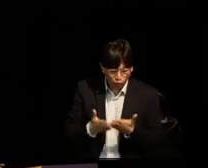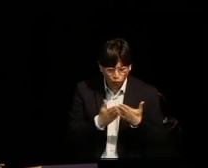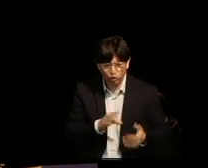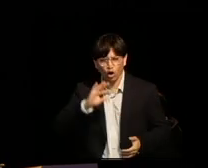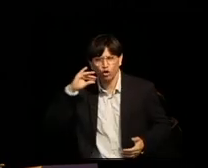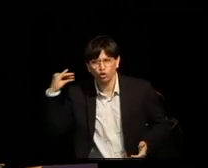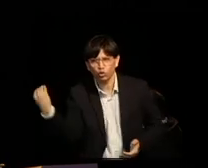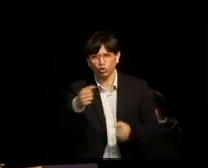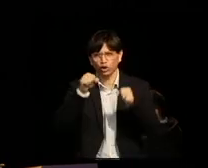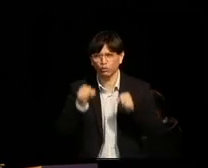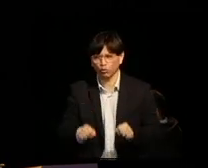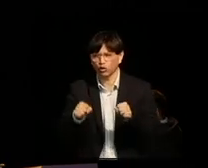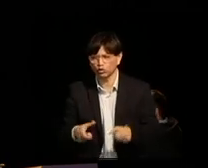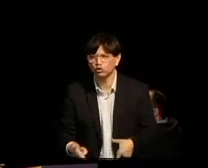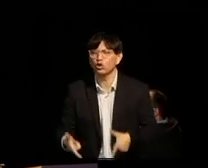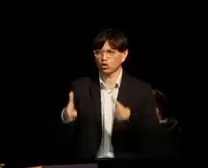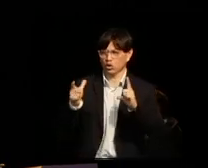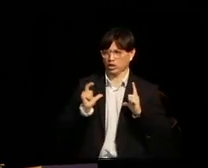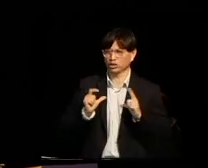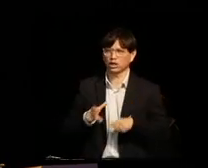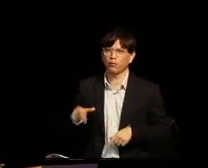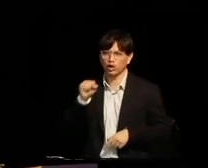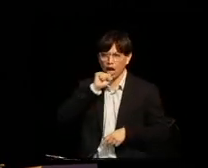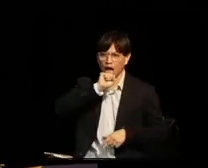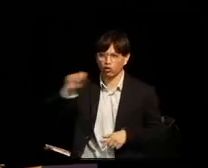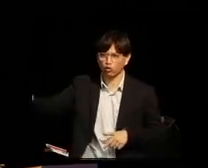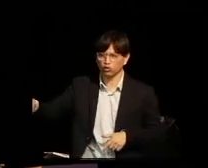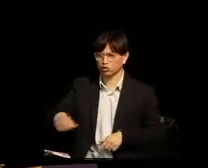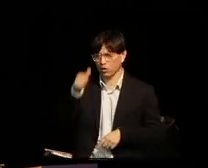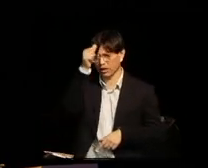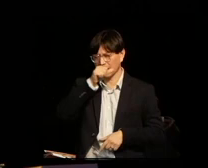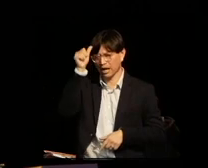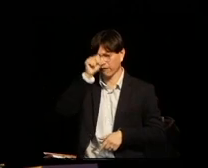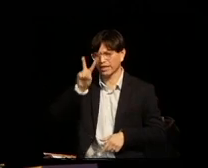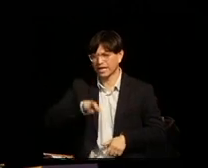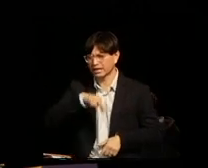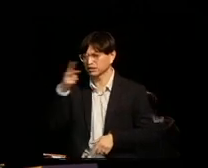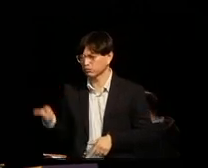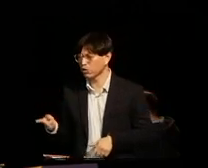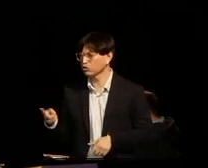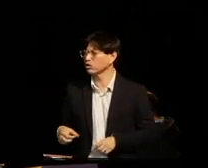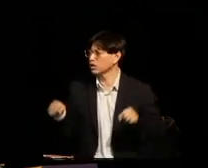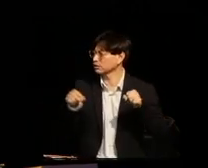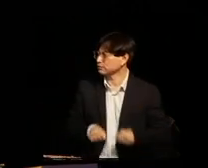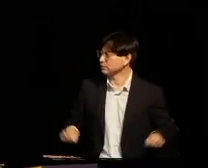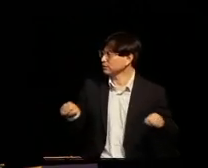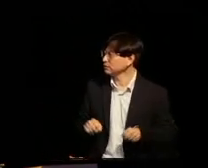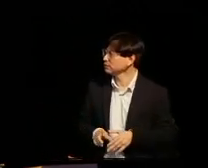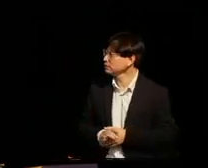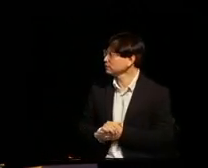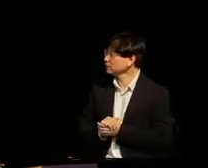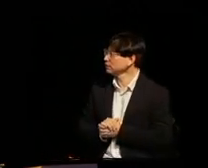possono ricevere l'annuncio della fede e rispondere ciascuno secondo le sue possibilità all'annuncio della